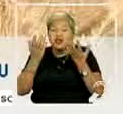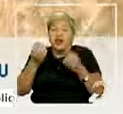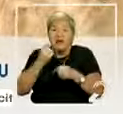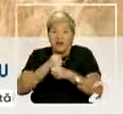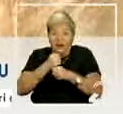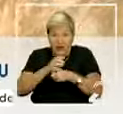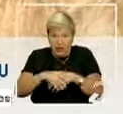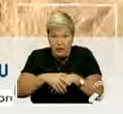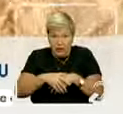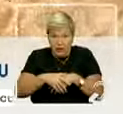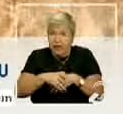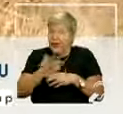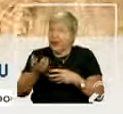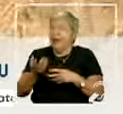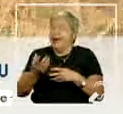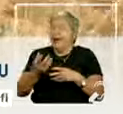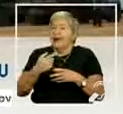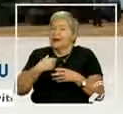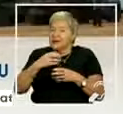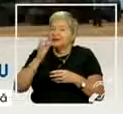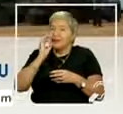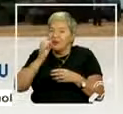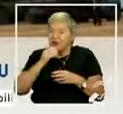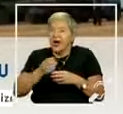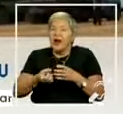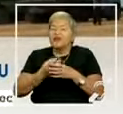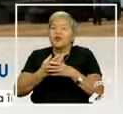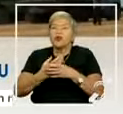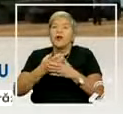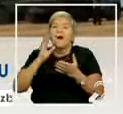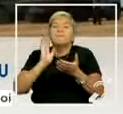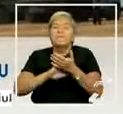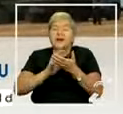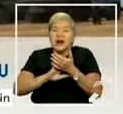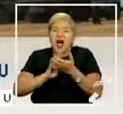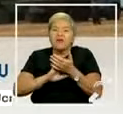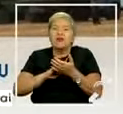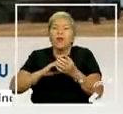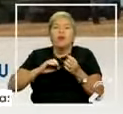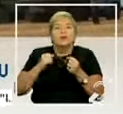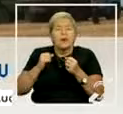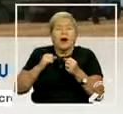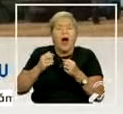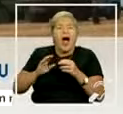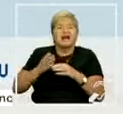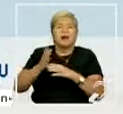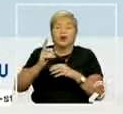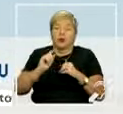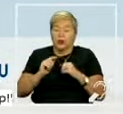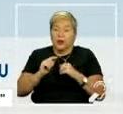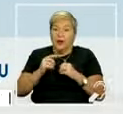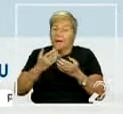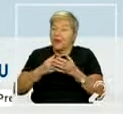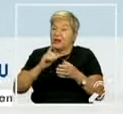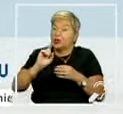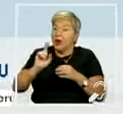nu întâmplător am început cu felicitarea fermierului, pentru că au intrat